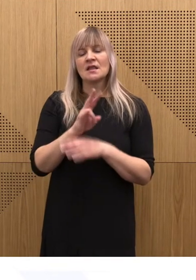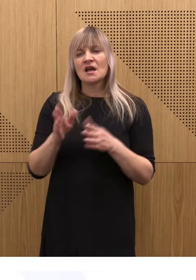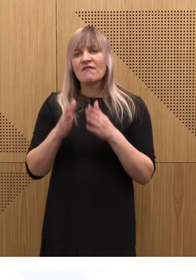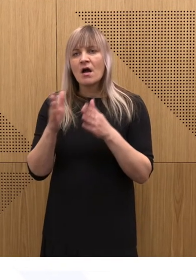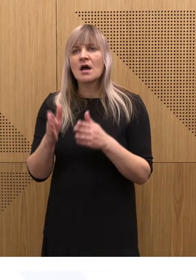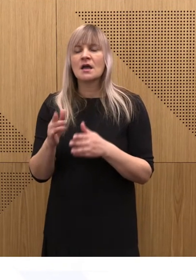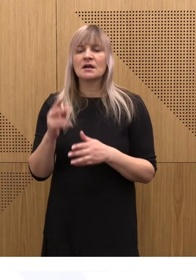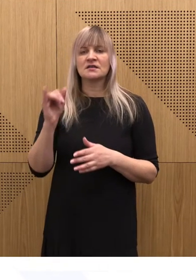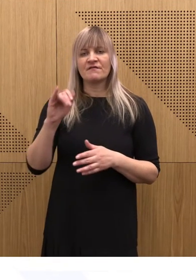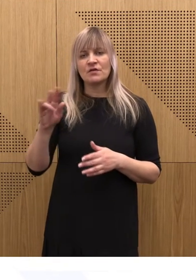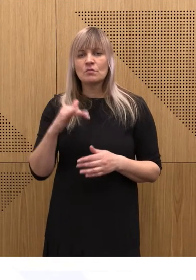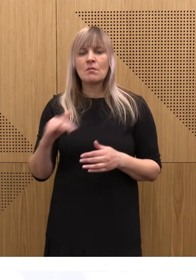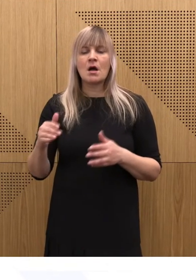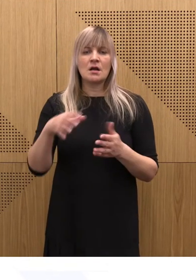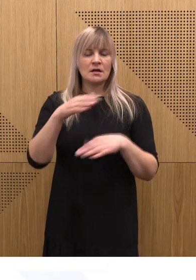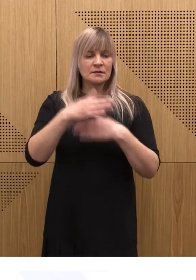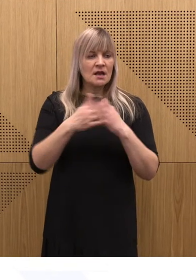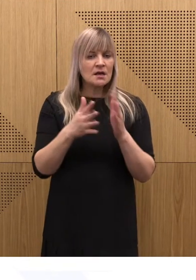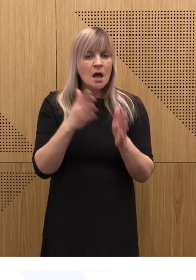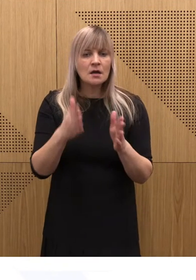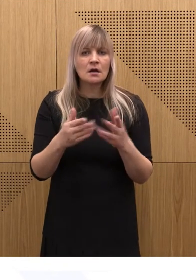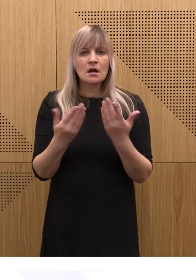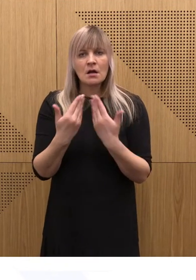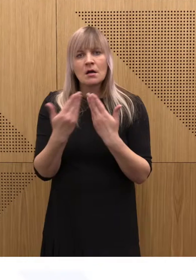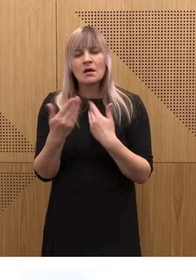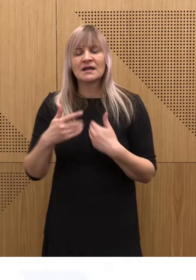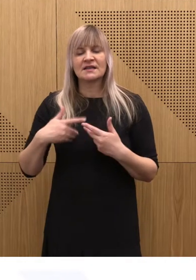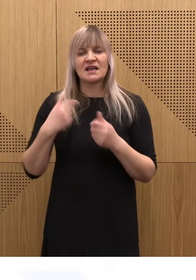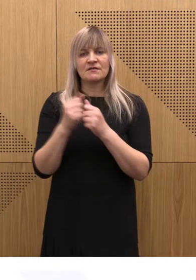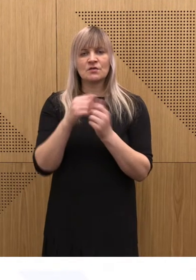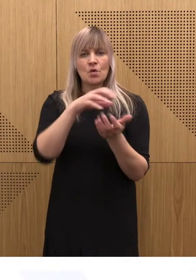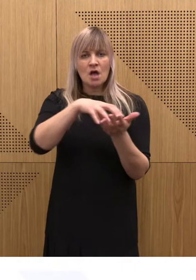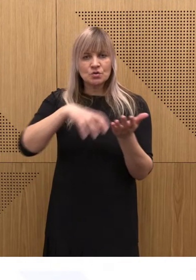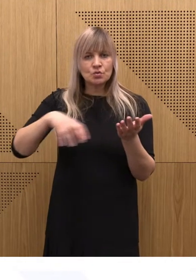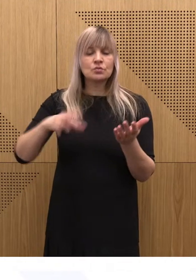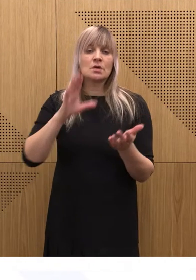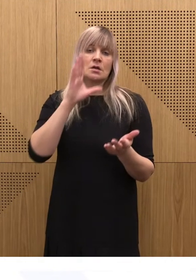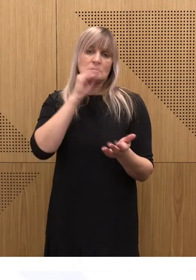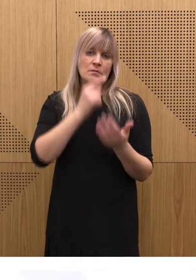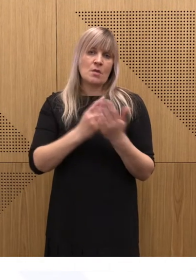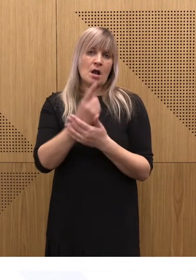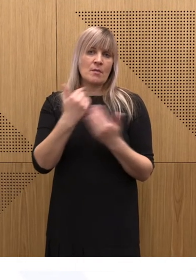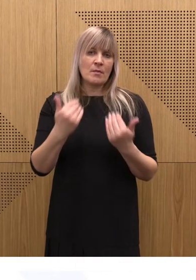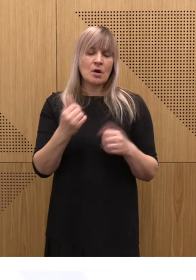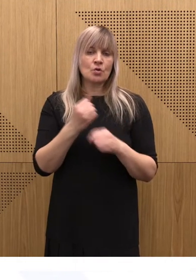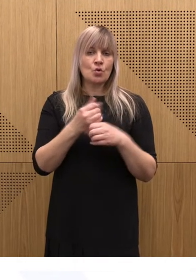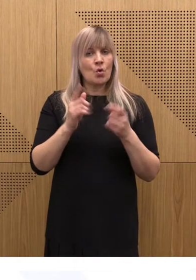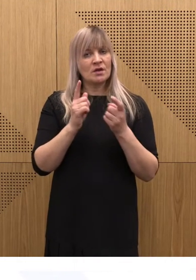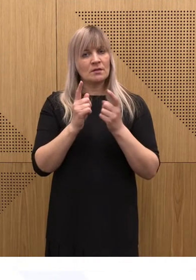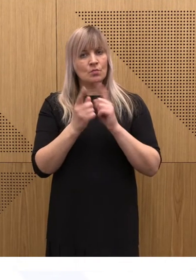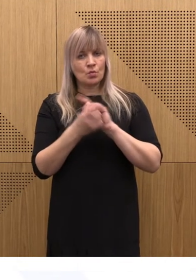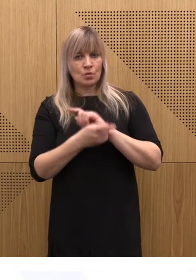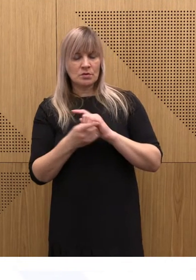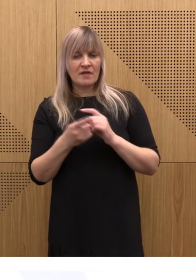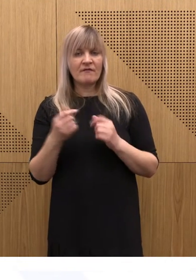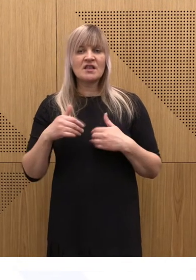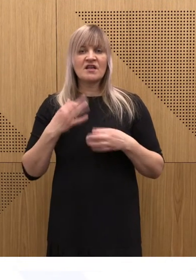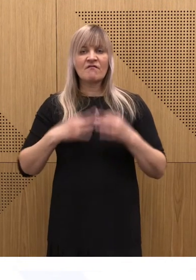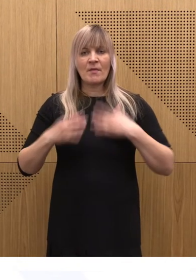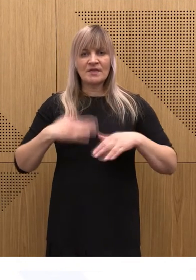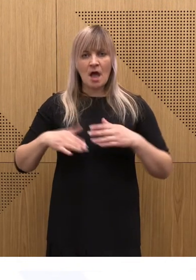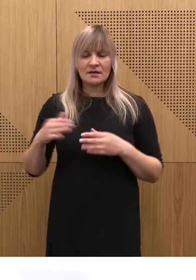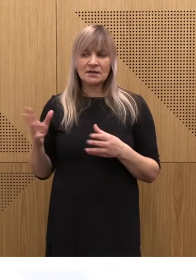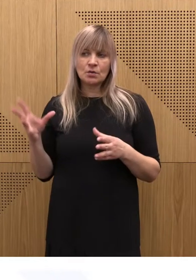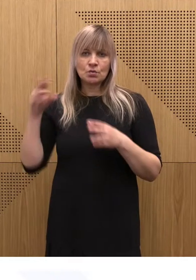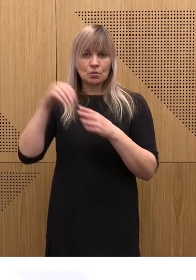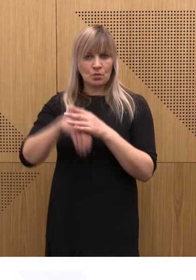haiglas kui Ida-Viru keskhaiglas, rääkimata Tallinna haiglatest, tervishoiuasutused tulevad toime ja ootavad tööd ringi, on kaasatud vabatahtlikke, keda